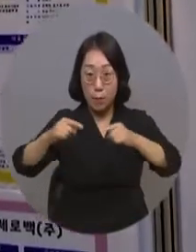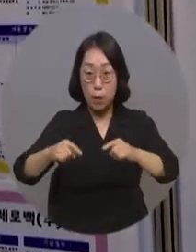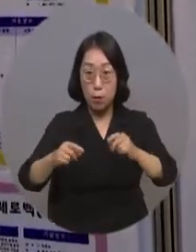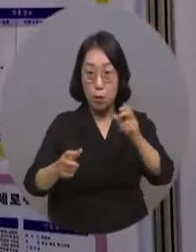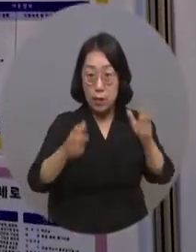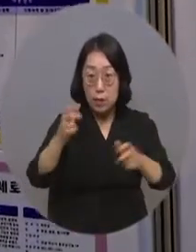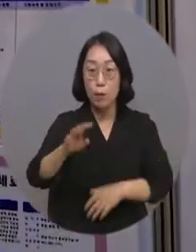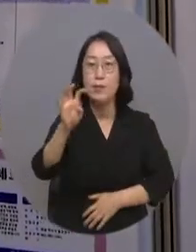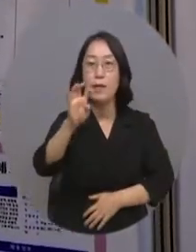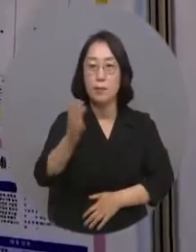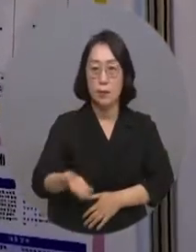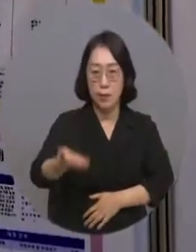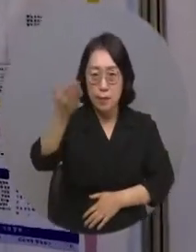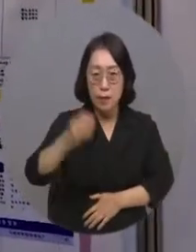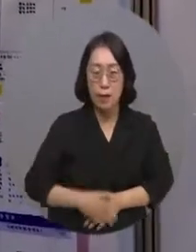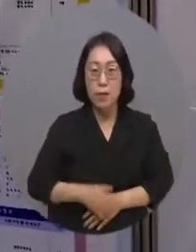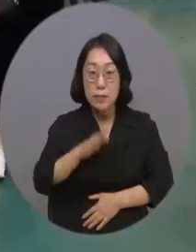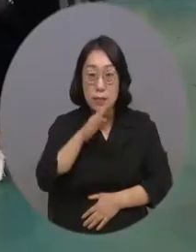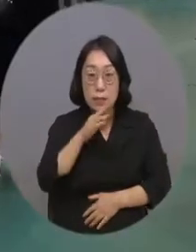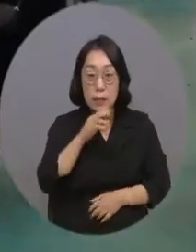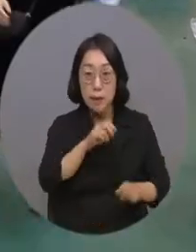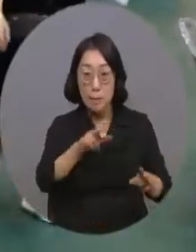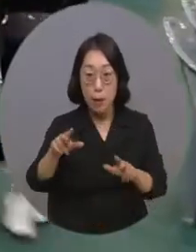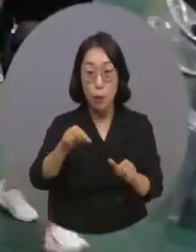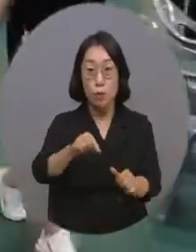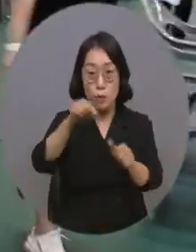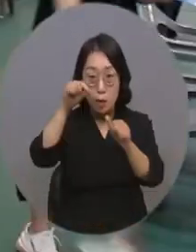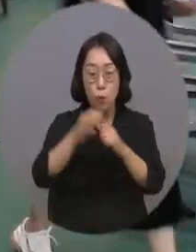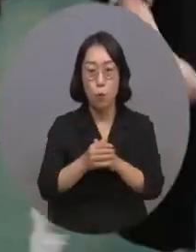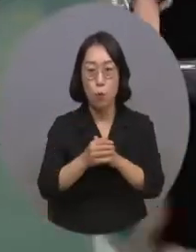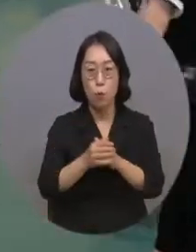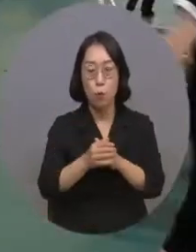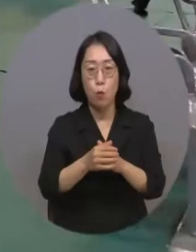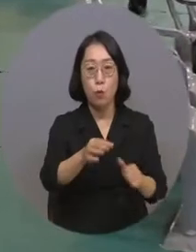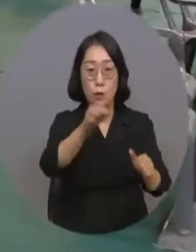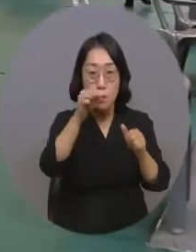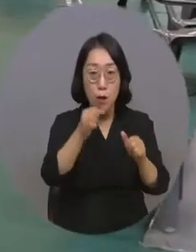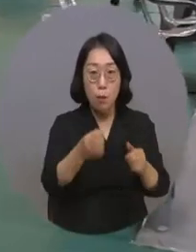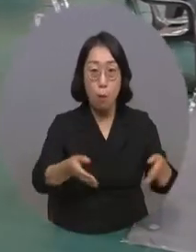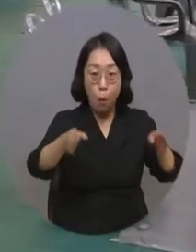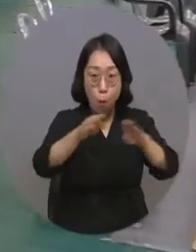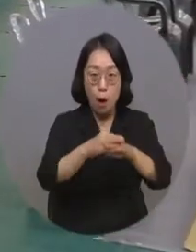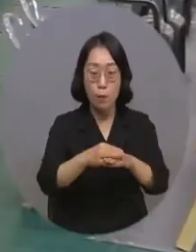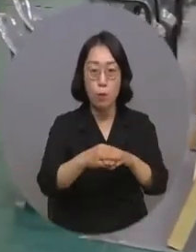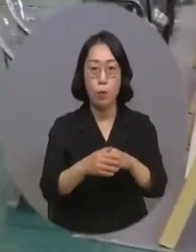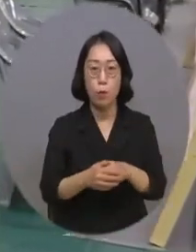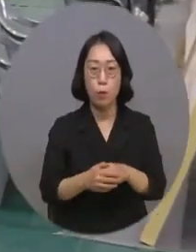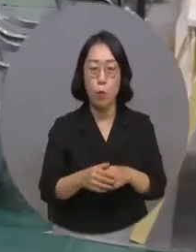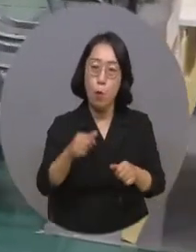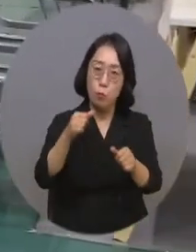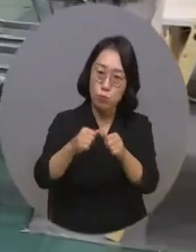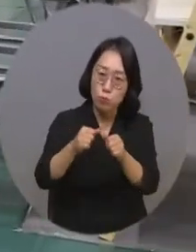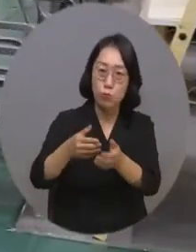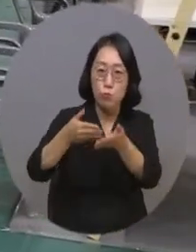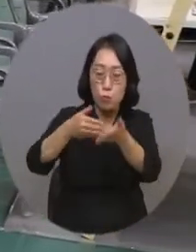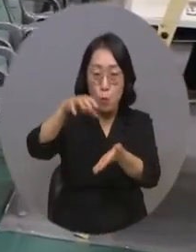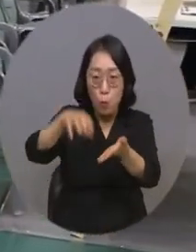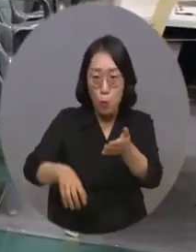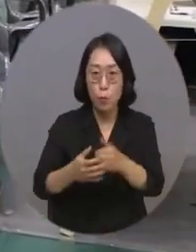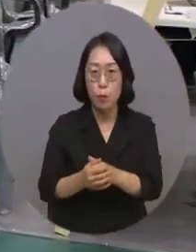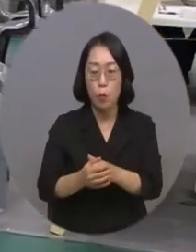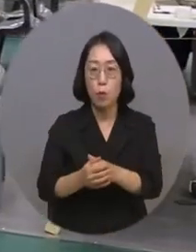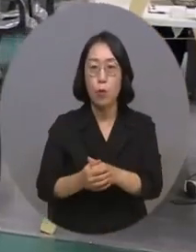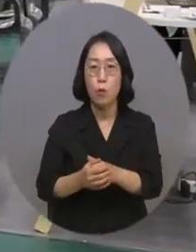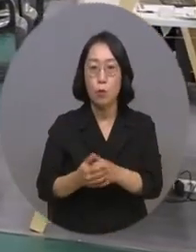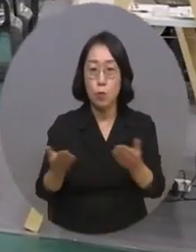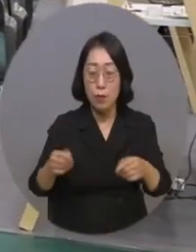현장 채용과 간접 채용을 했고, 기업 채용관, 취창업 컨설팅관, 직업 채용관, 취업